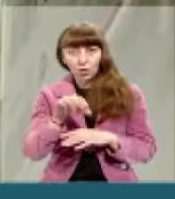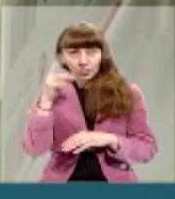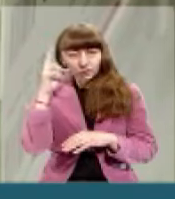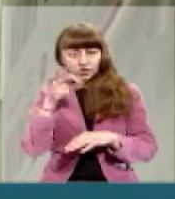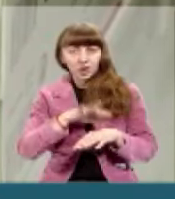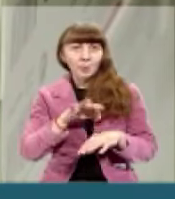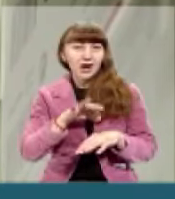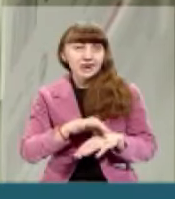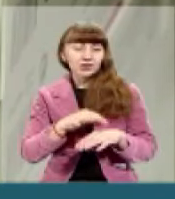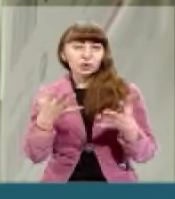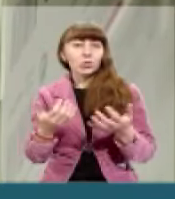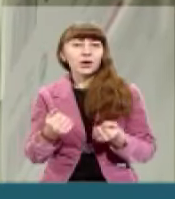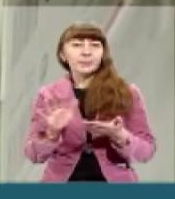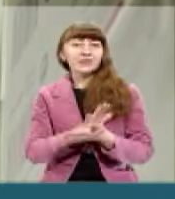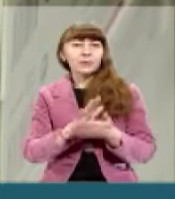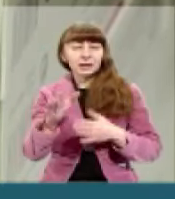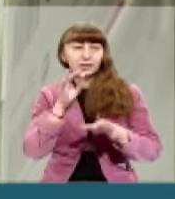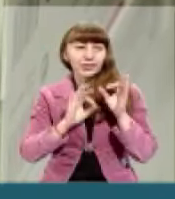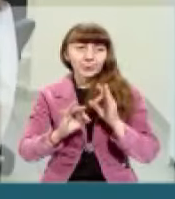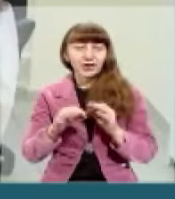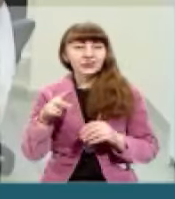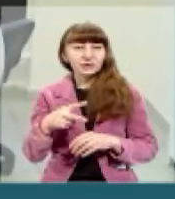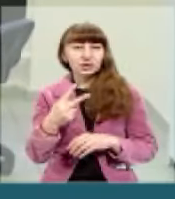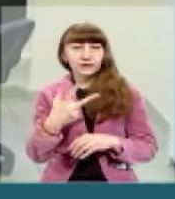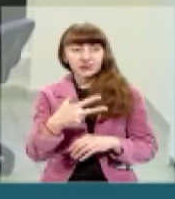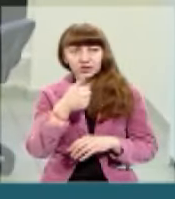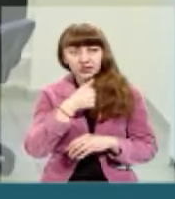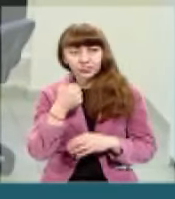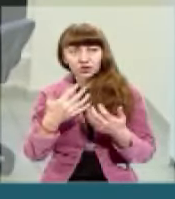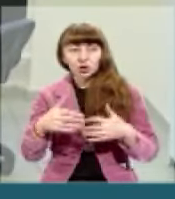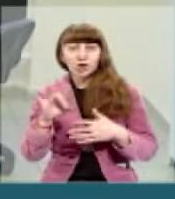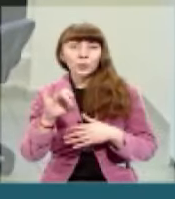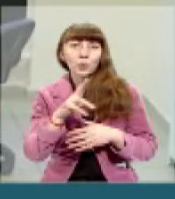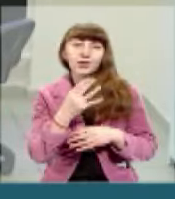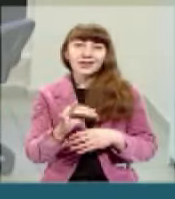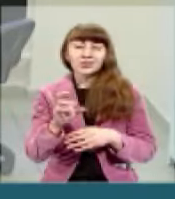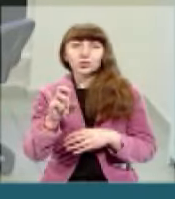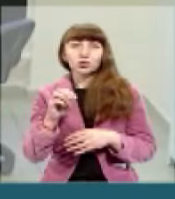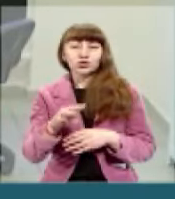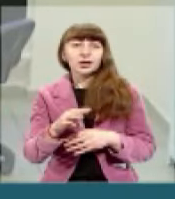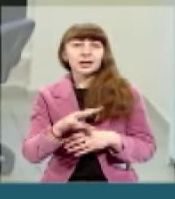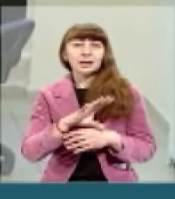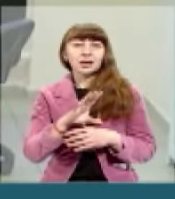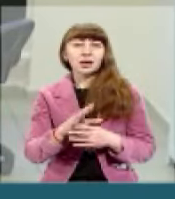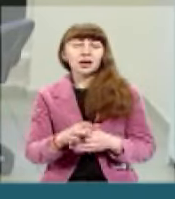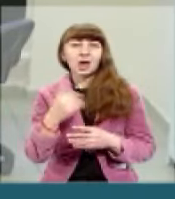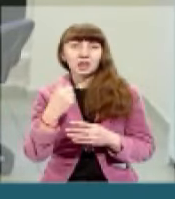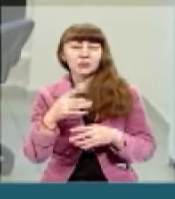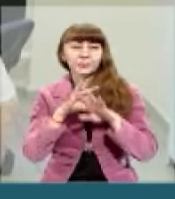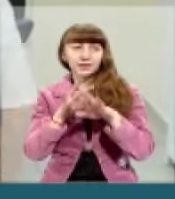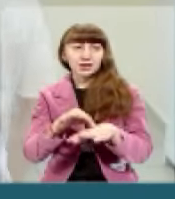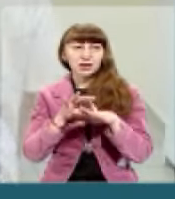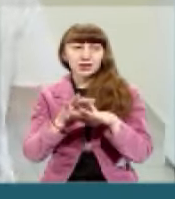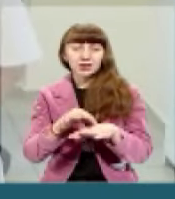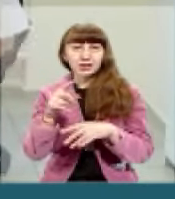числа пациентов, получающих лекарства. В 2023 году за счет республиканского бюджета единым дистрибьютором для